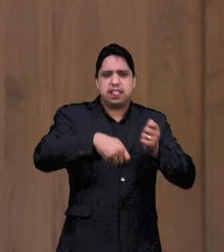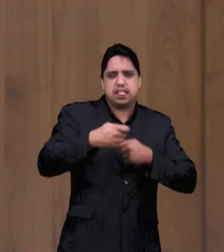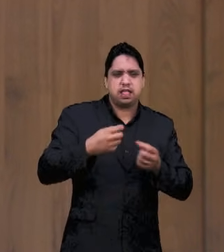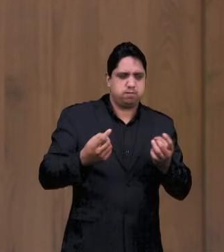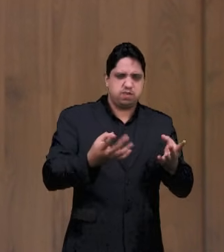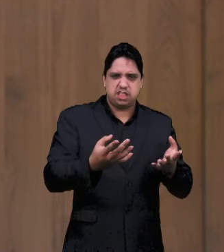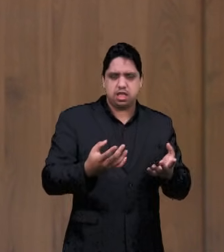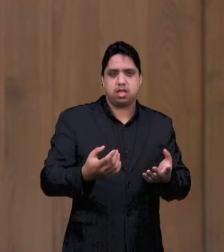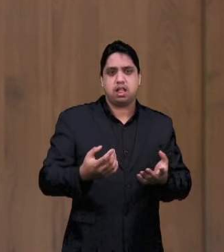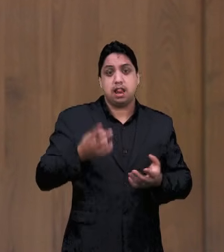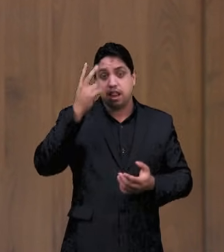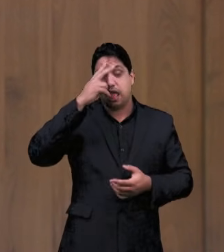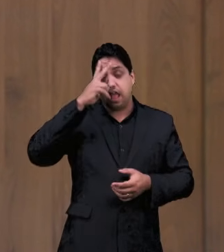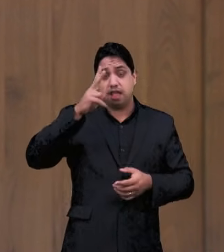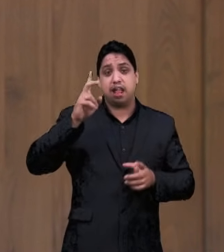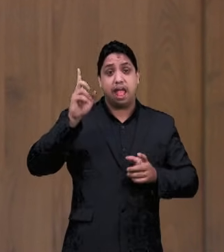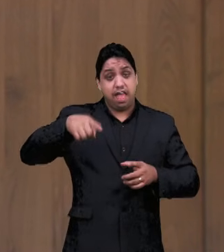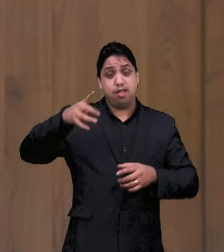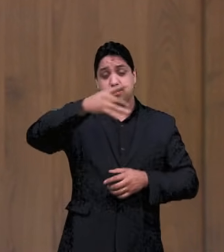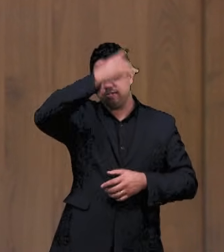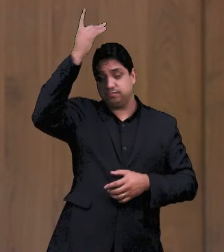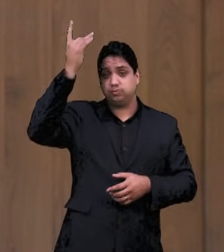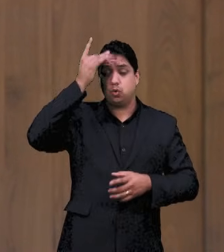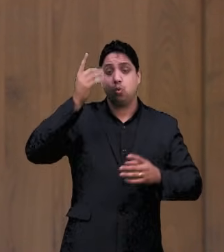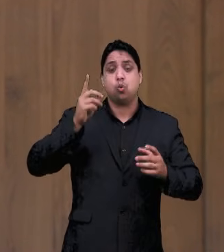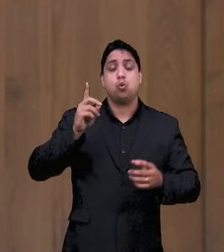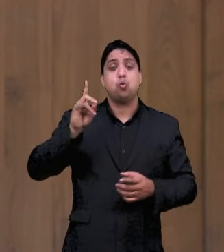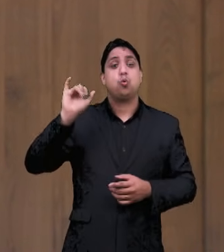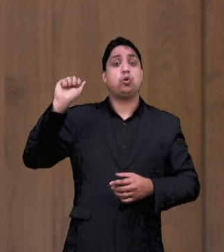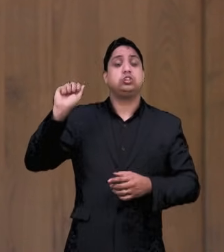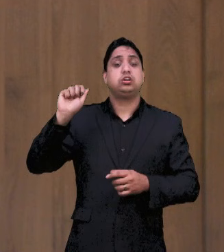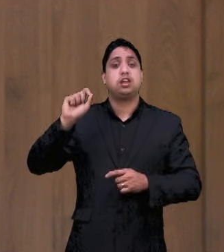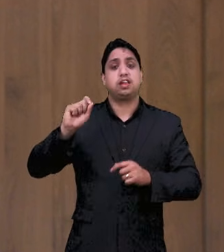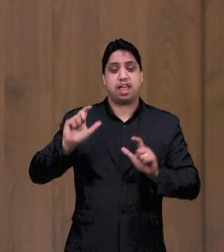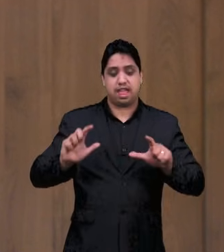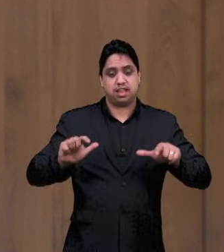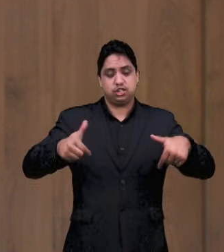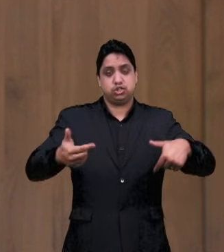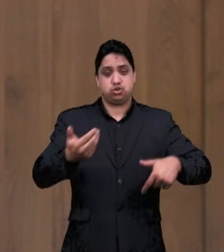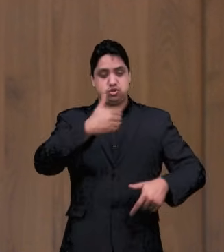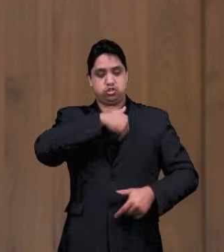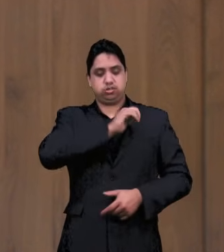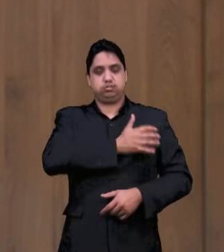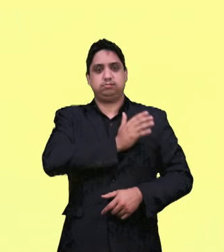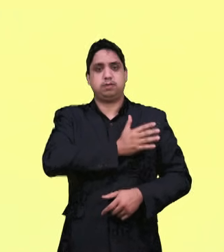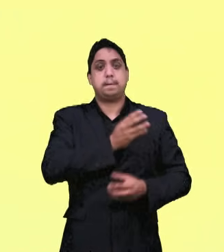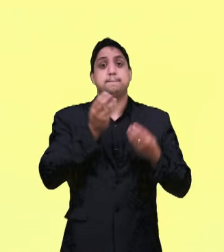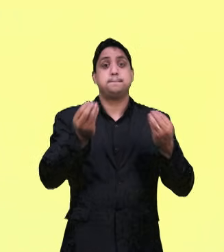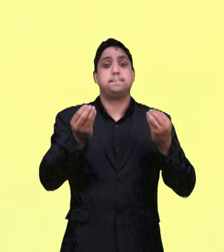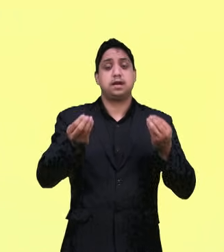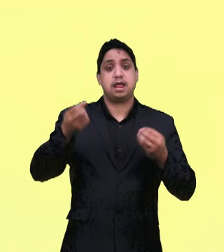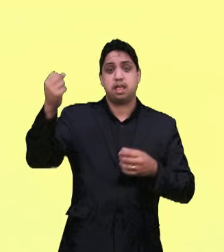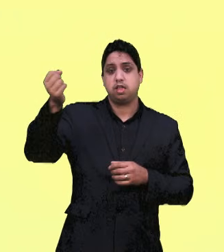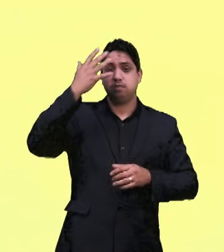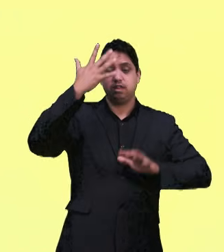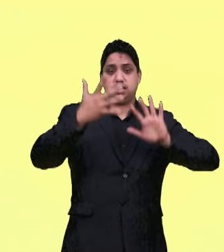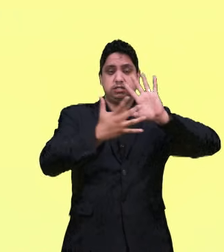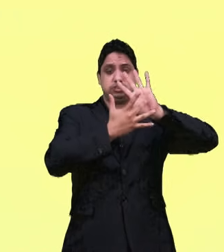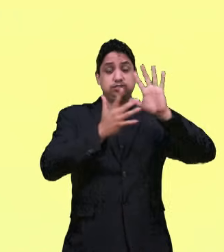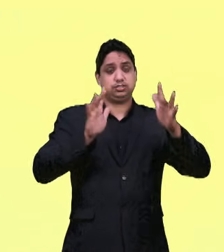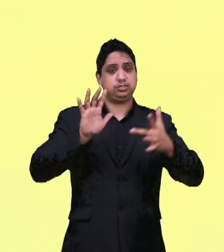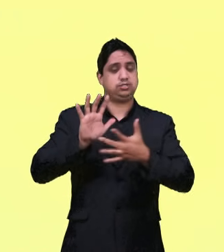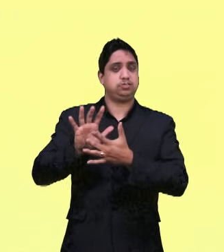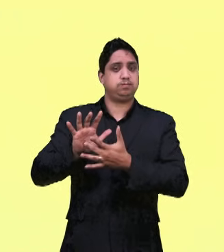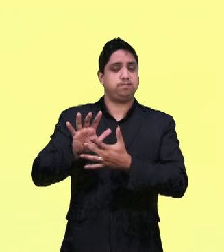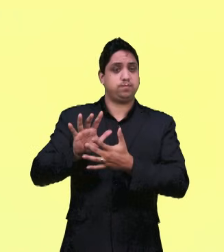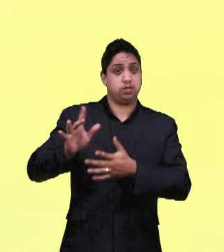Oui, c'est le Saint-Esprit qui un jour a agi dans notre cœur pour nous révéler Jésus.